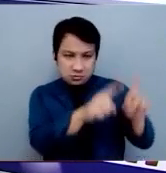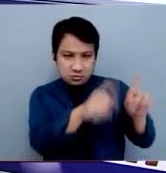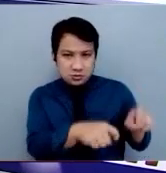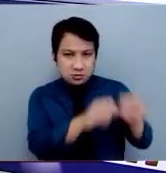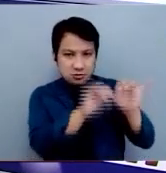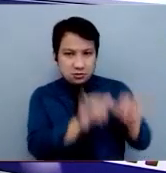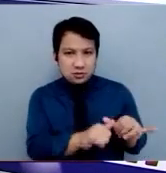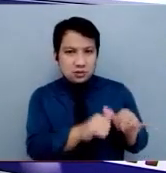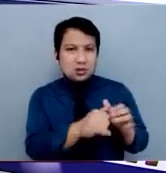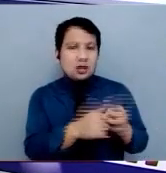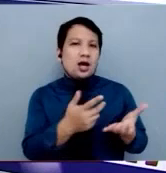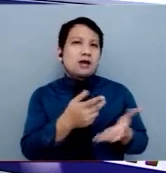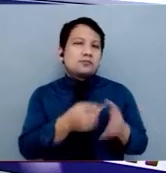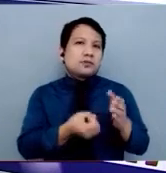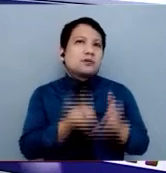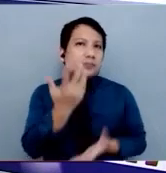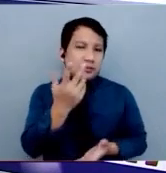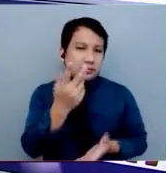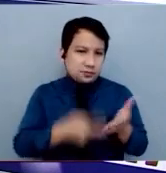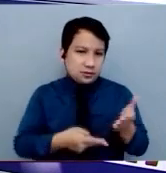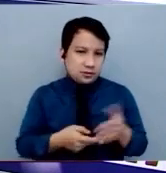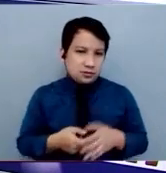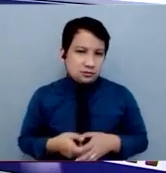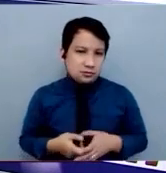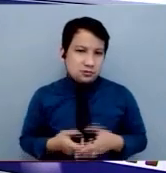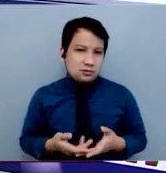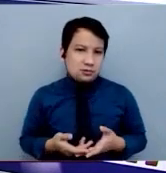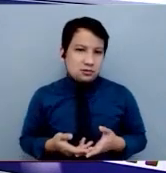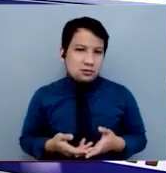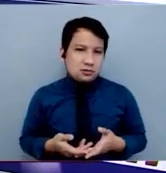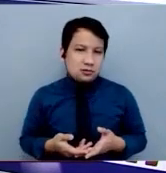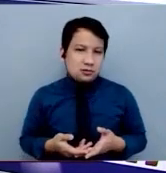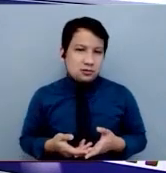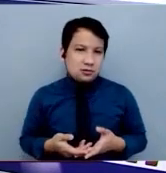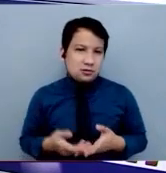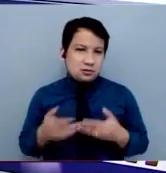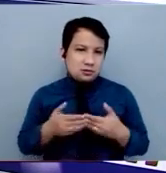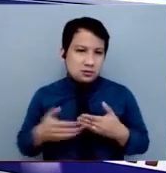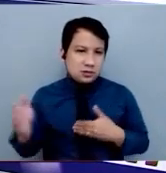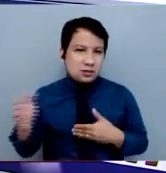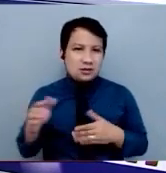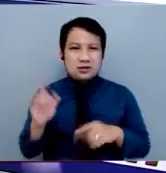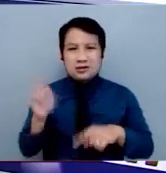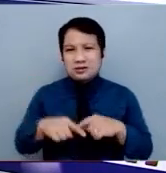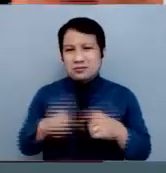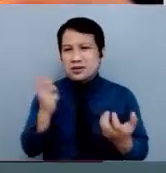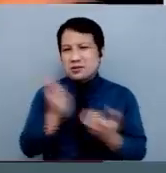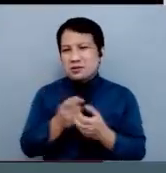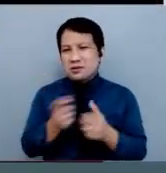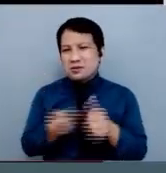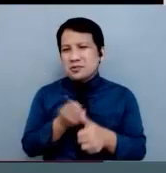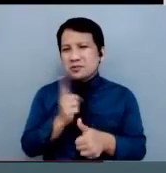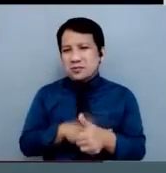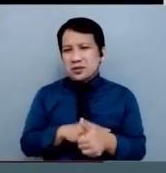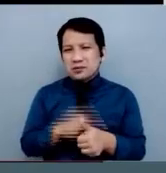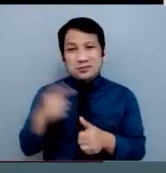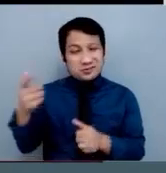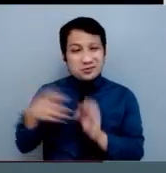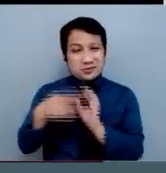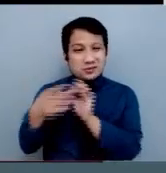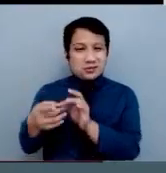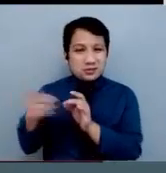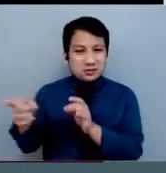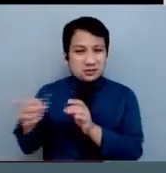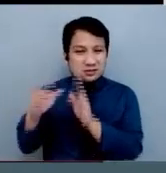price. Yeah, tama. So that you can strengthen your systems. So ito na nangyari. Pero yun nga, hindi kasi to first time na nakipag-coordinate kami